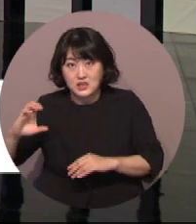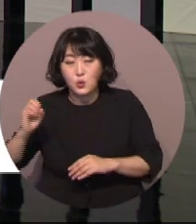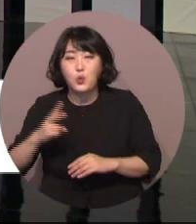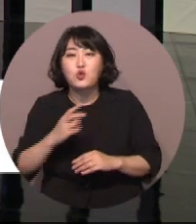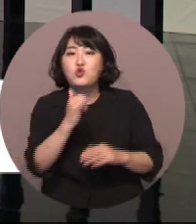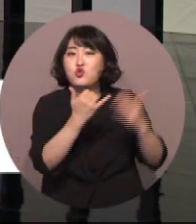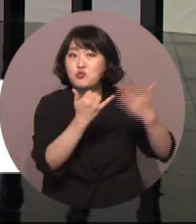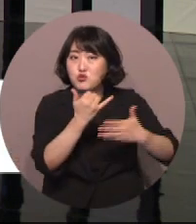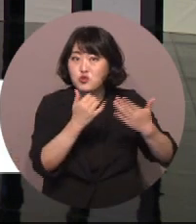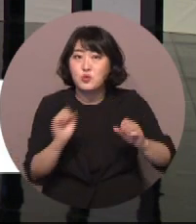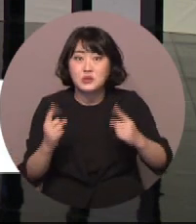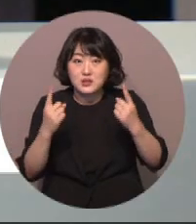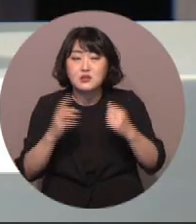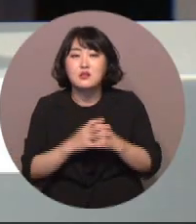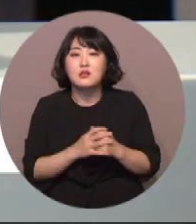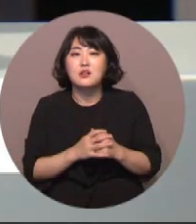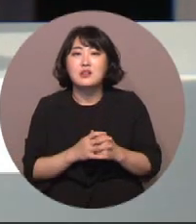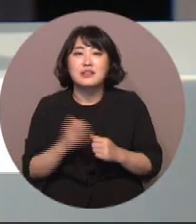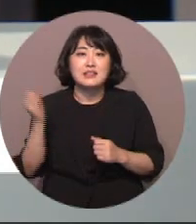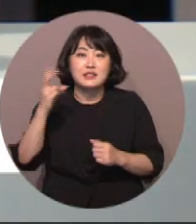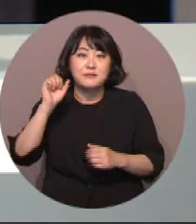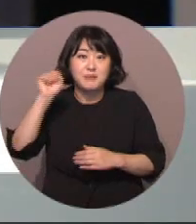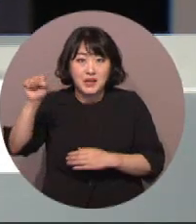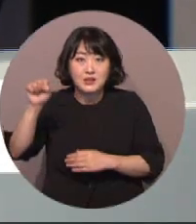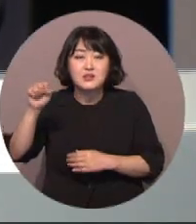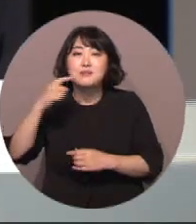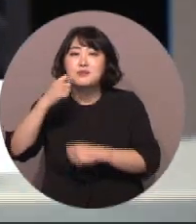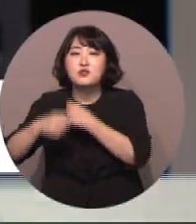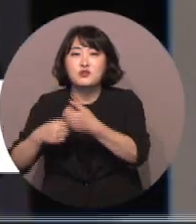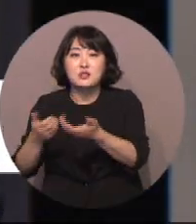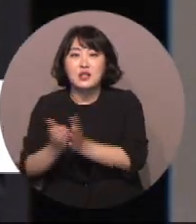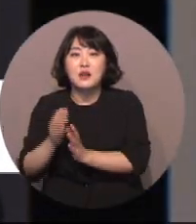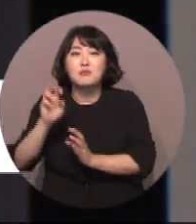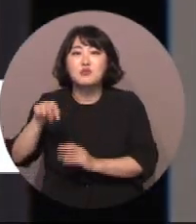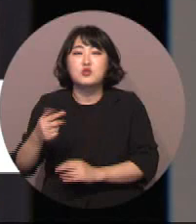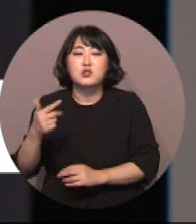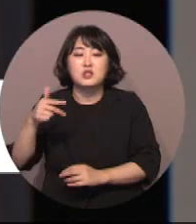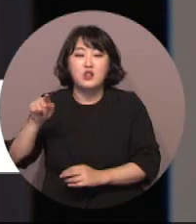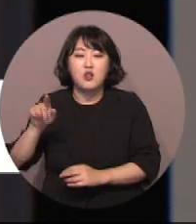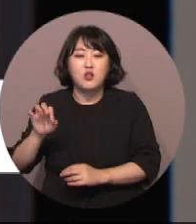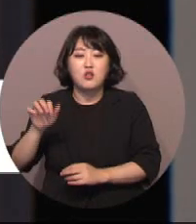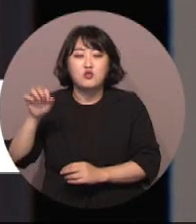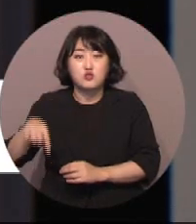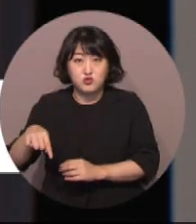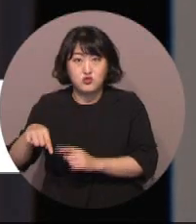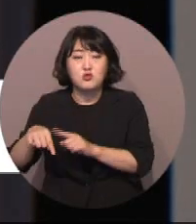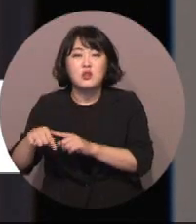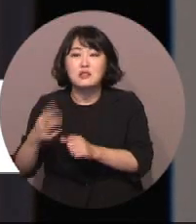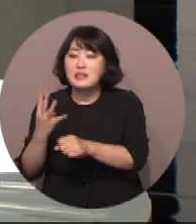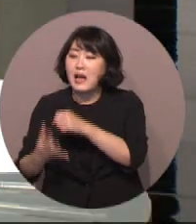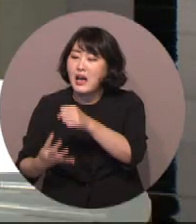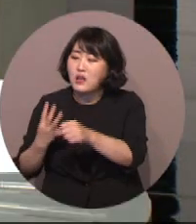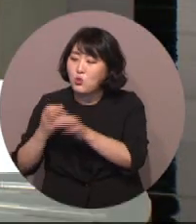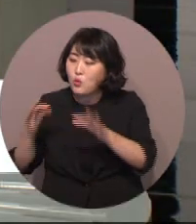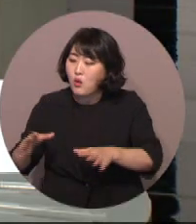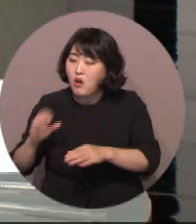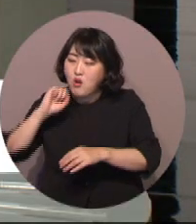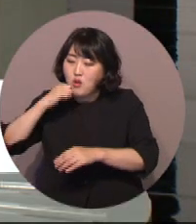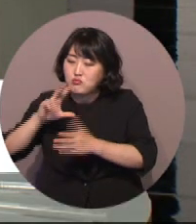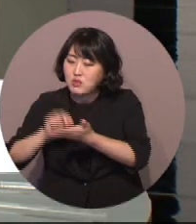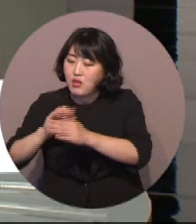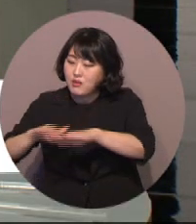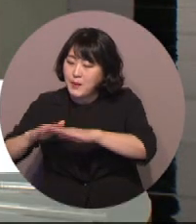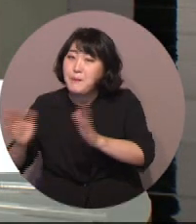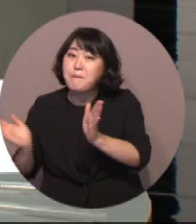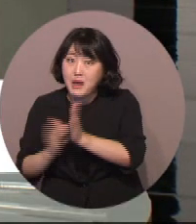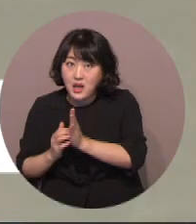토론회에서 최선의 도전하는 더불어 민주당 문 정 후보는 지난 4년간 여러 난제를 해결했다 며 다시 한번